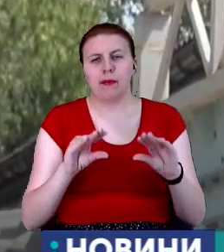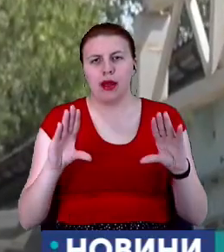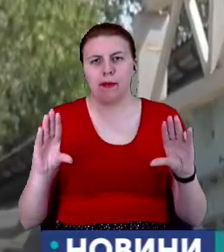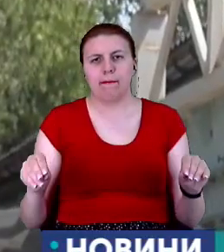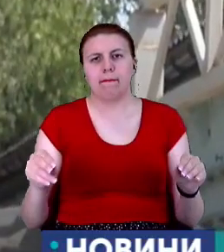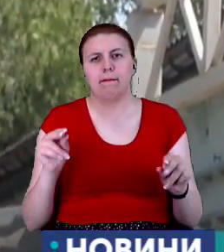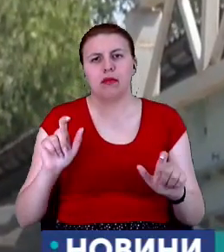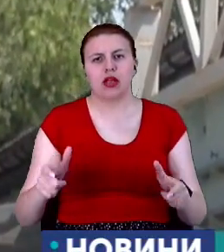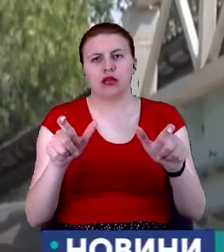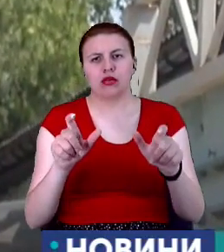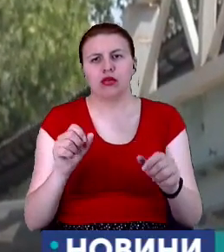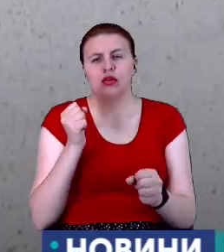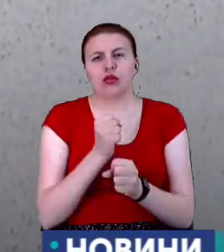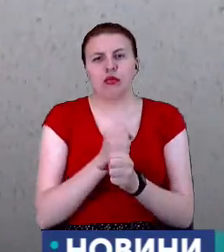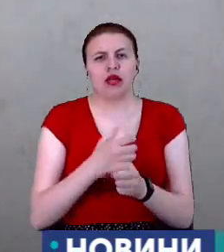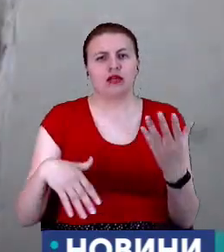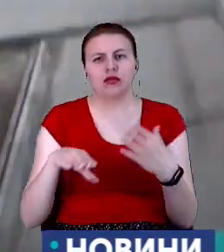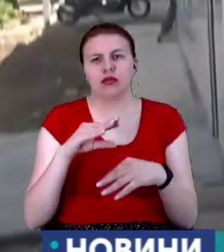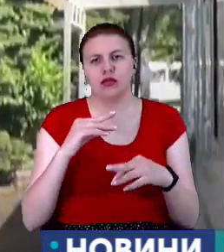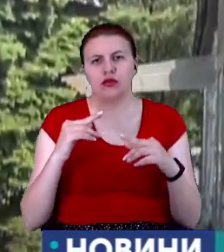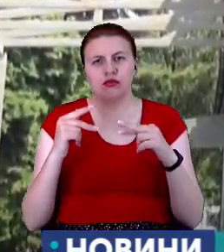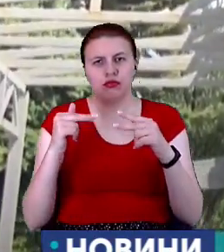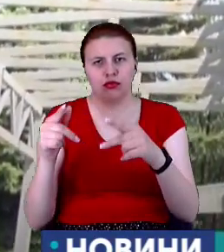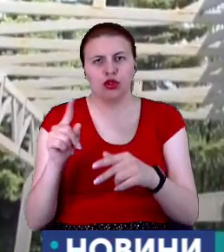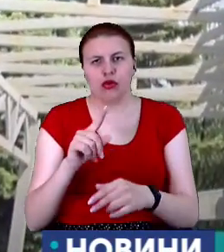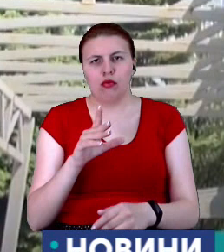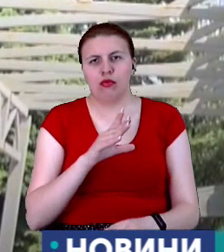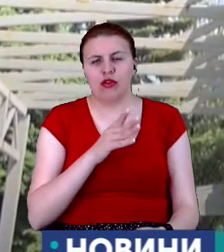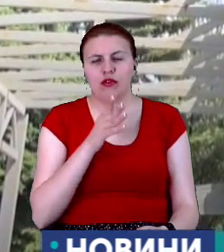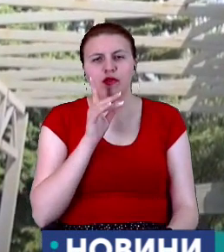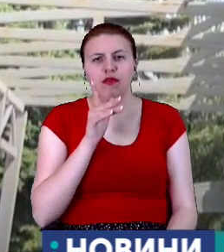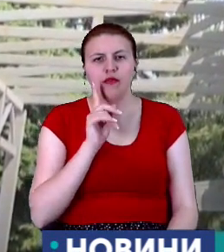у 2017 році під час обстрілів. Наразі